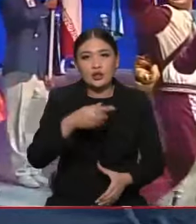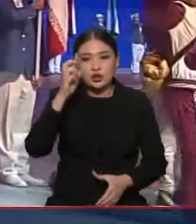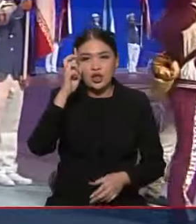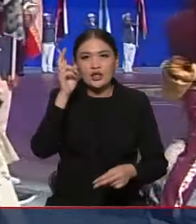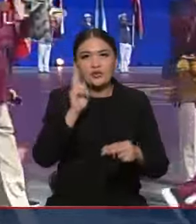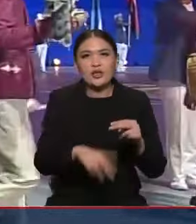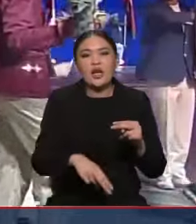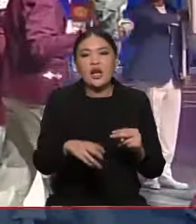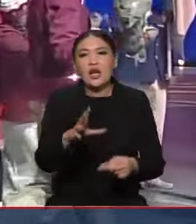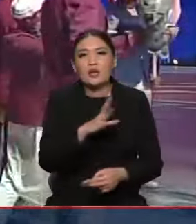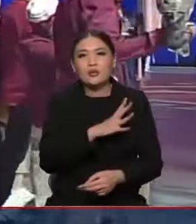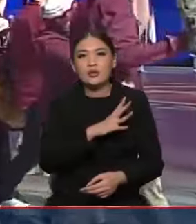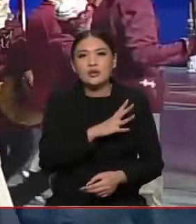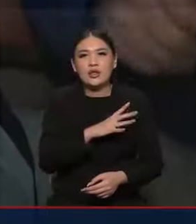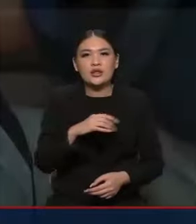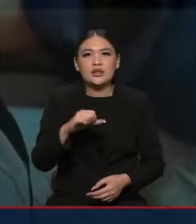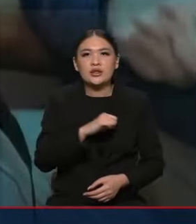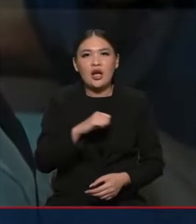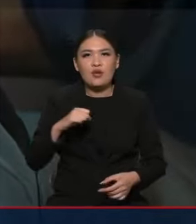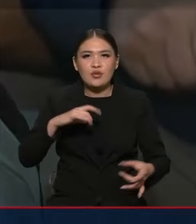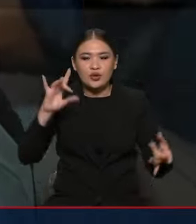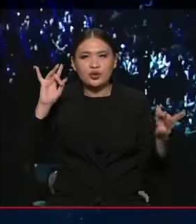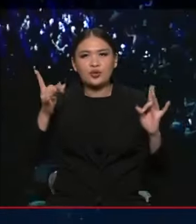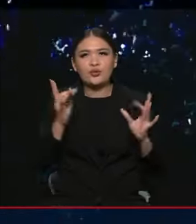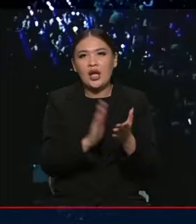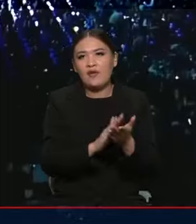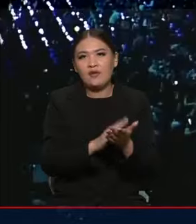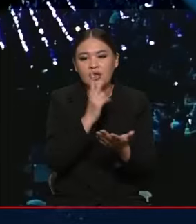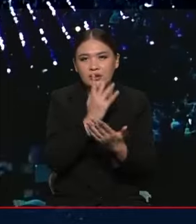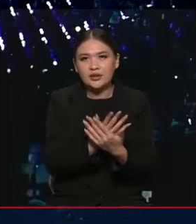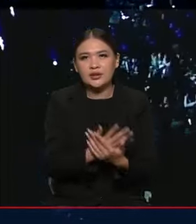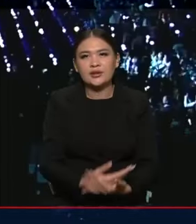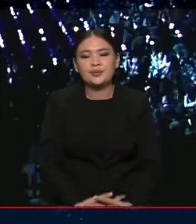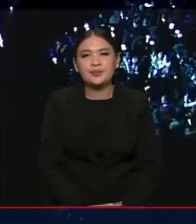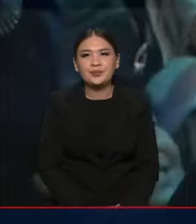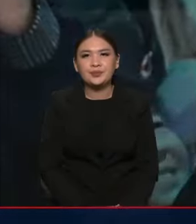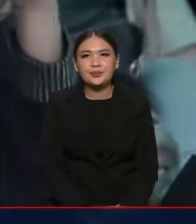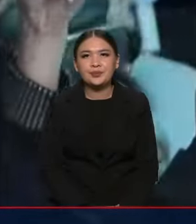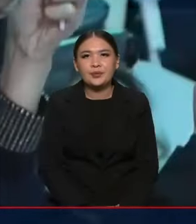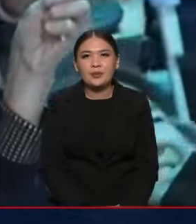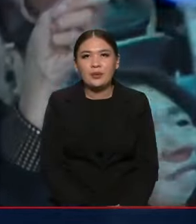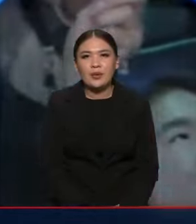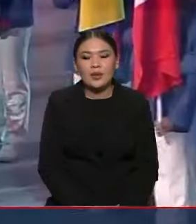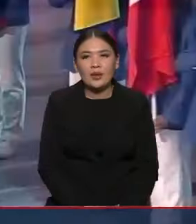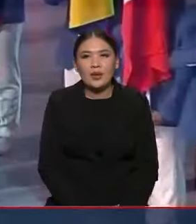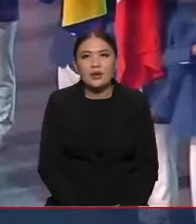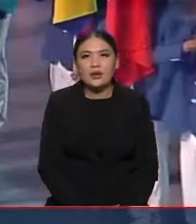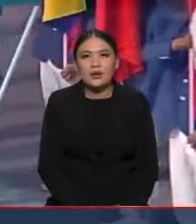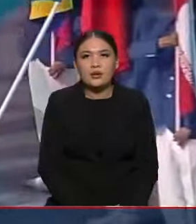завершила шествие и сорвала самые громкие овации. Казахстан, республика! Republic